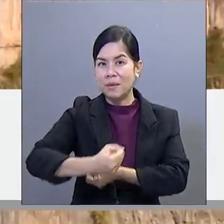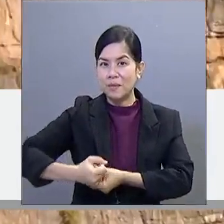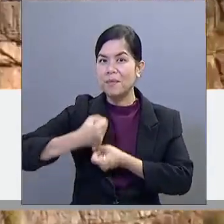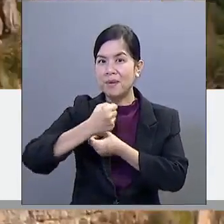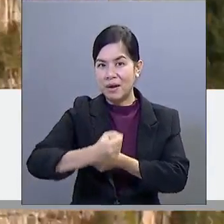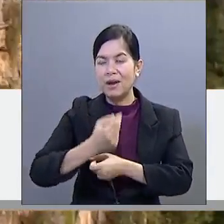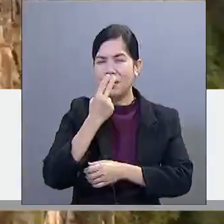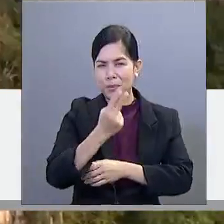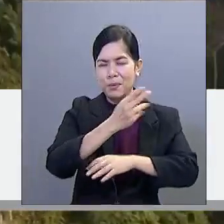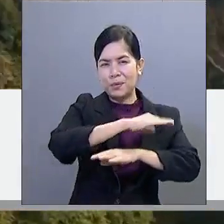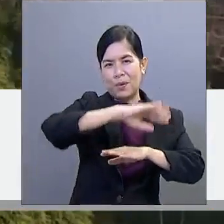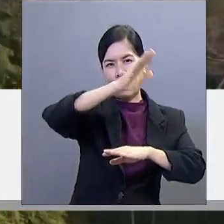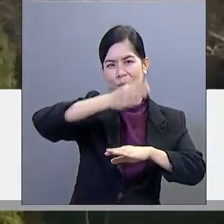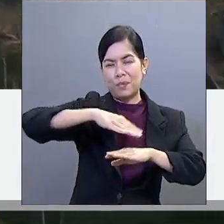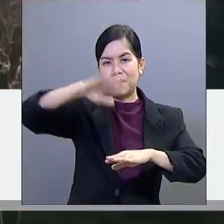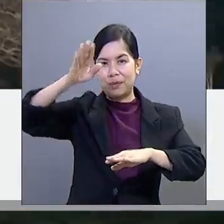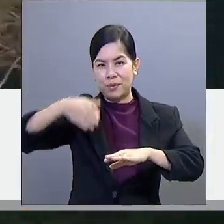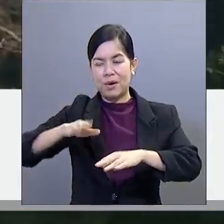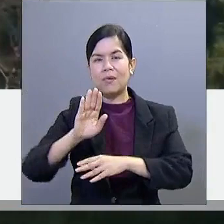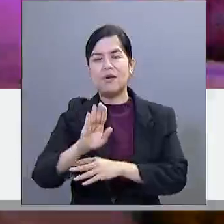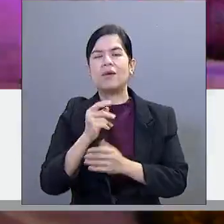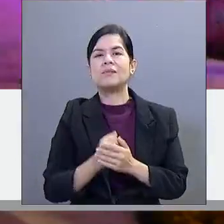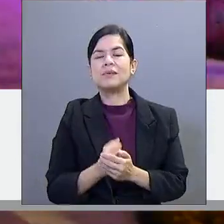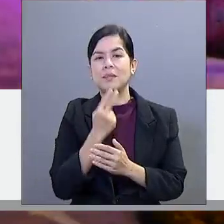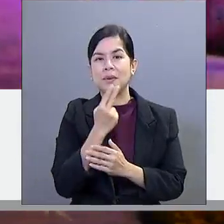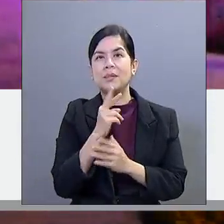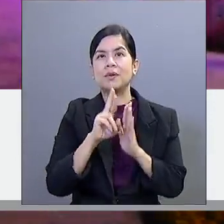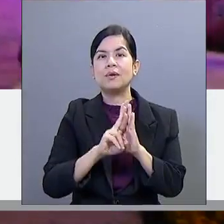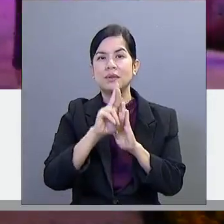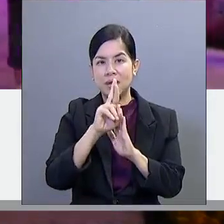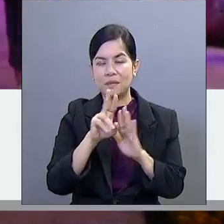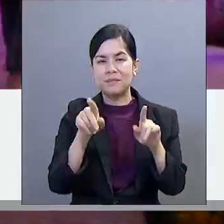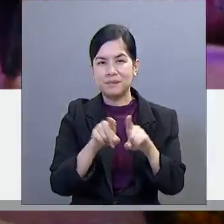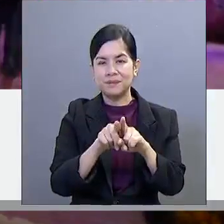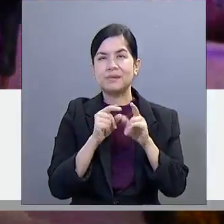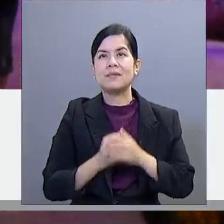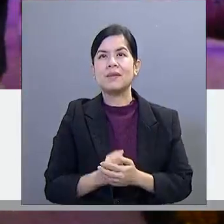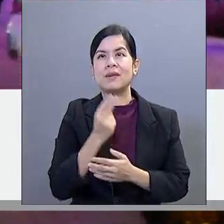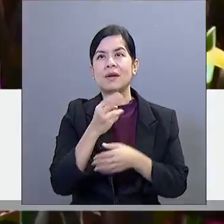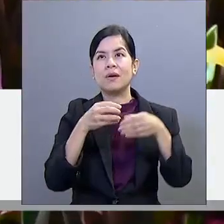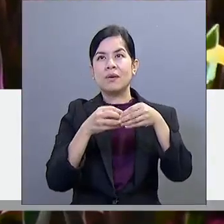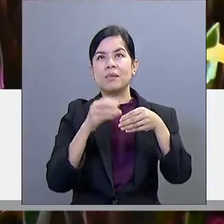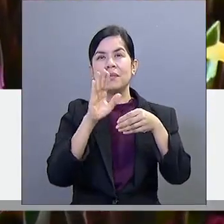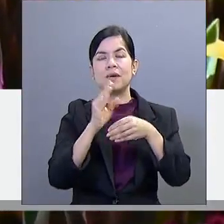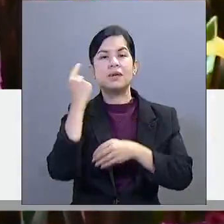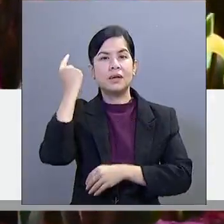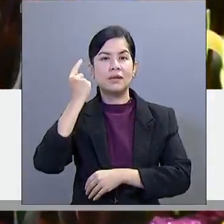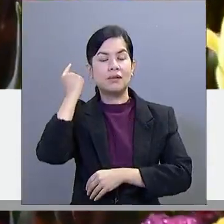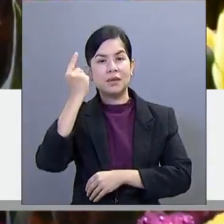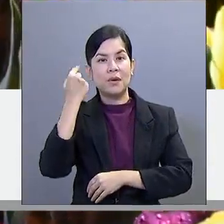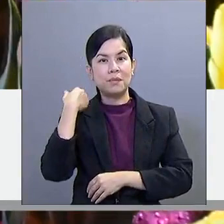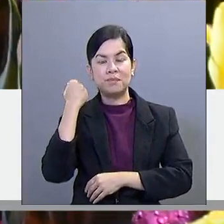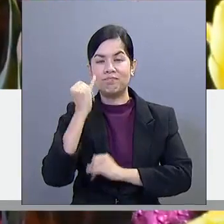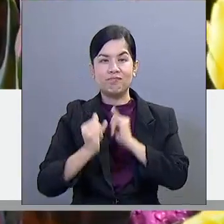คะหลายกิจกรรมน่าสนใจนะครับส่วนที่เชียงรายก็เช่นเดียวกันครับนี่ครับเป็นภาพของนักท่องเที่ยวจำนวนมากที่เดินทางเข้าไป